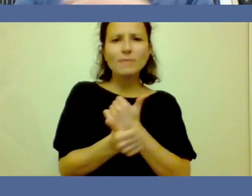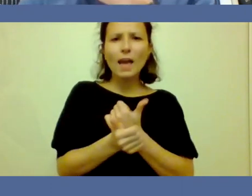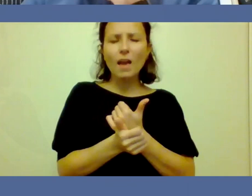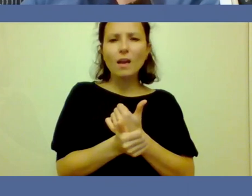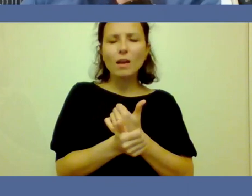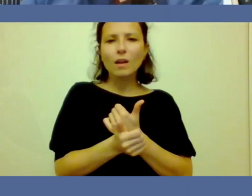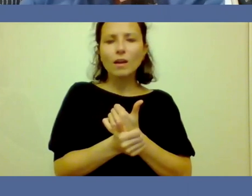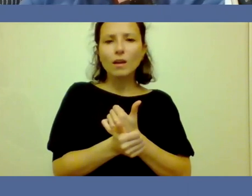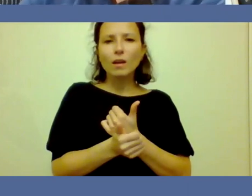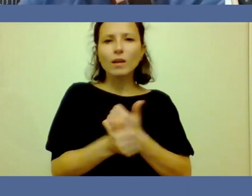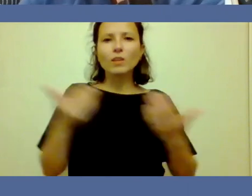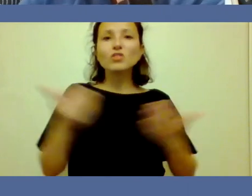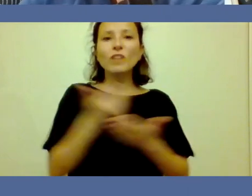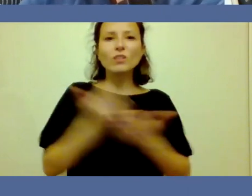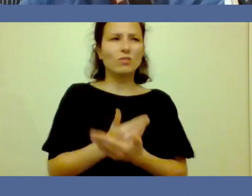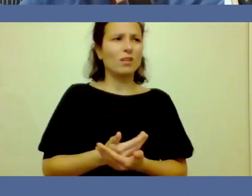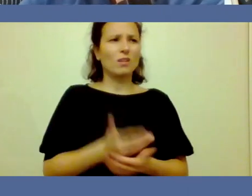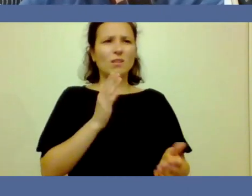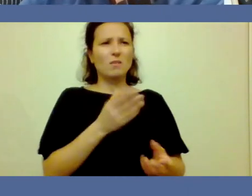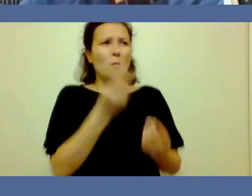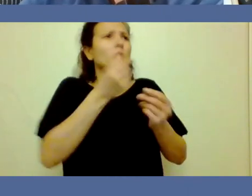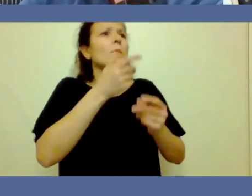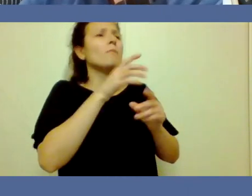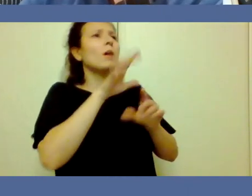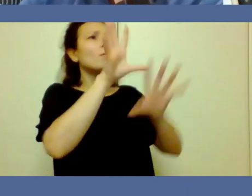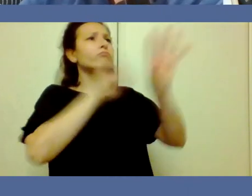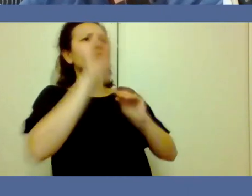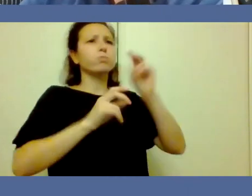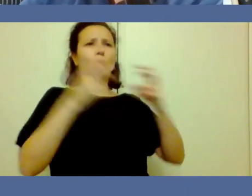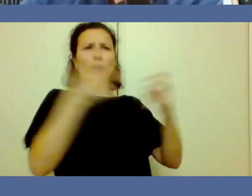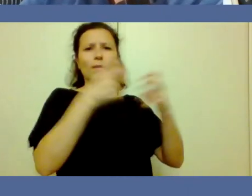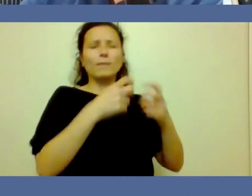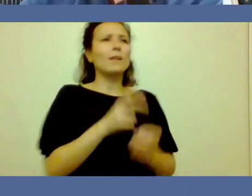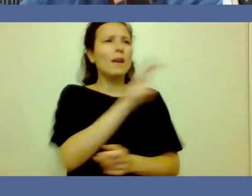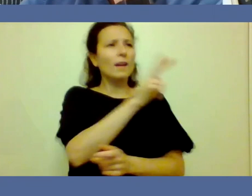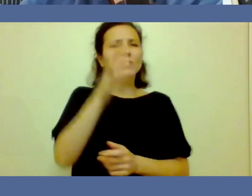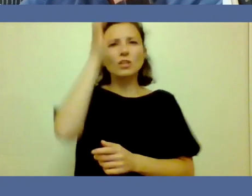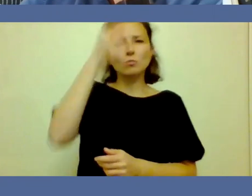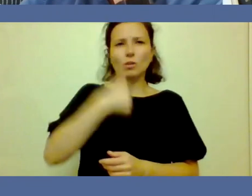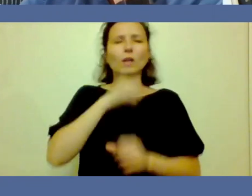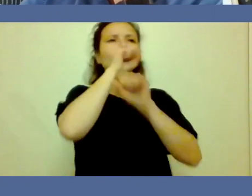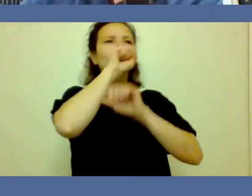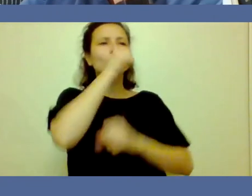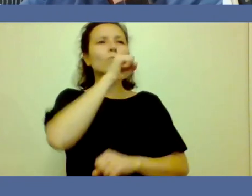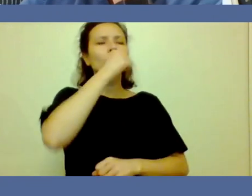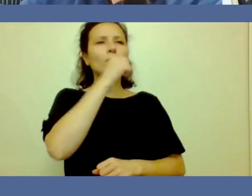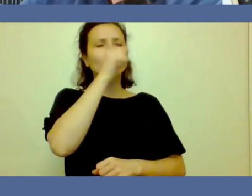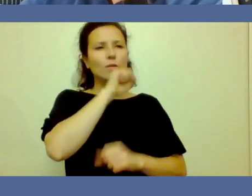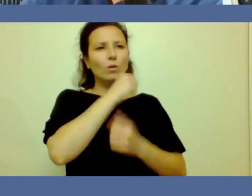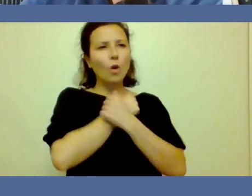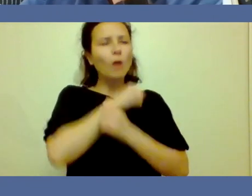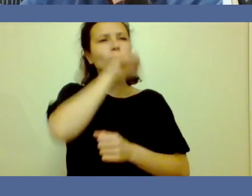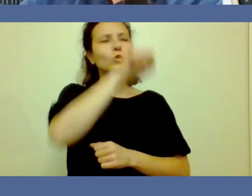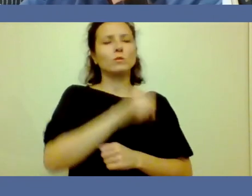już wyplute rzeczy przez internet? Każdy z tych autorów, których ja kocham i których książki stoją tutaj, mam taką